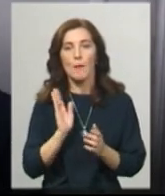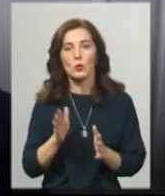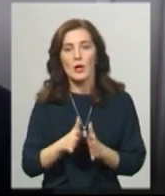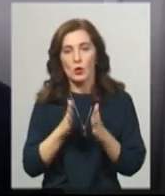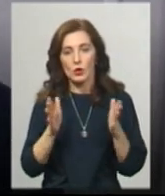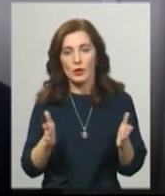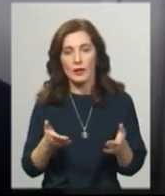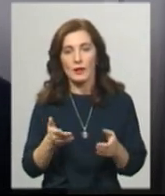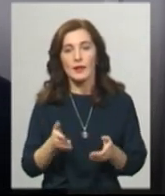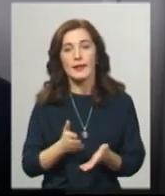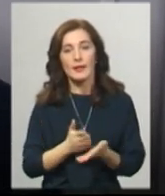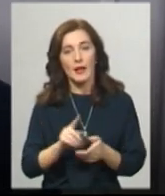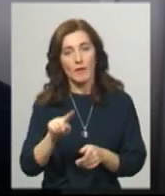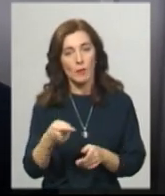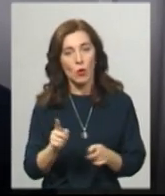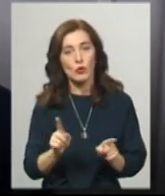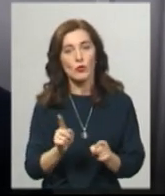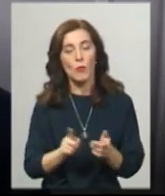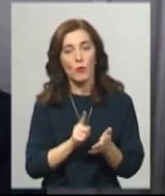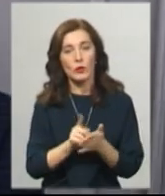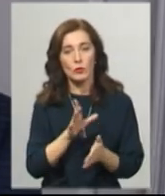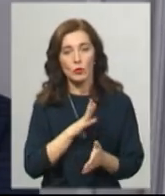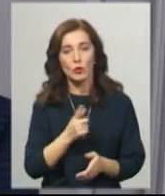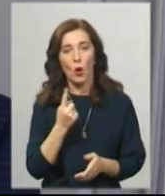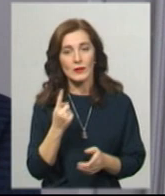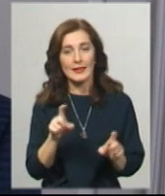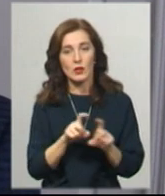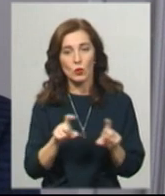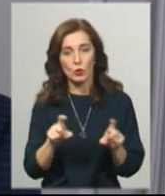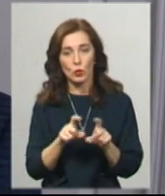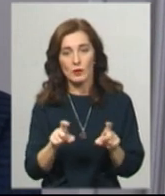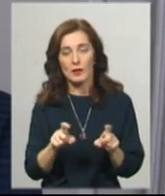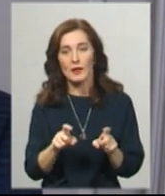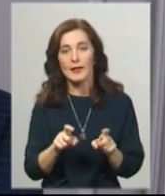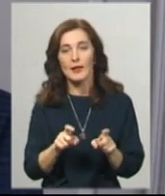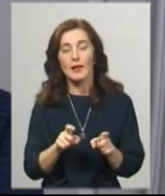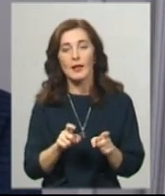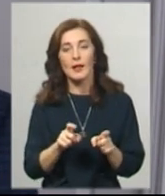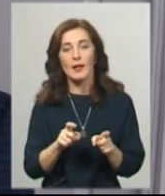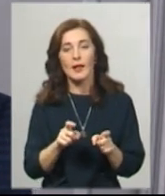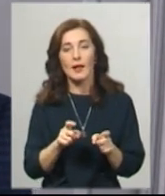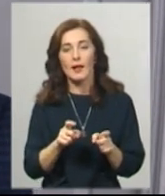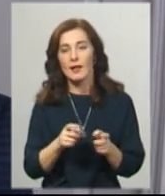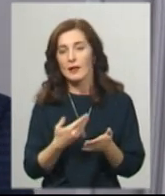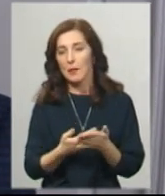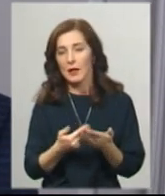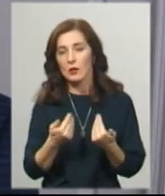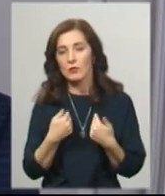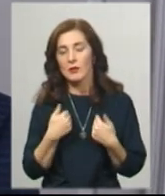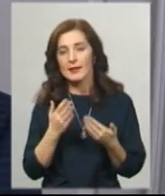розширюватися. Є вимоги, що повинен бути тільки один структурний підрозділ. Наприклад, у нас є